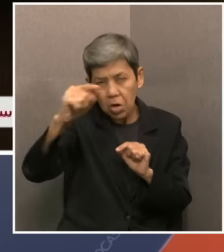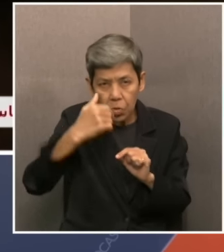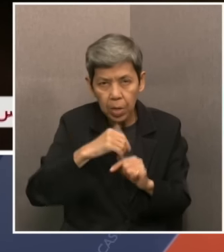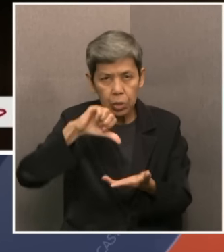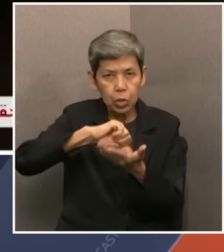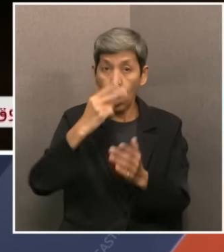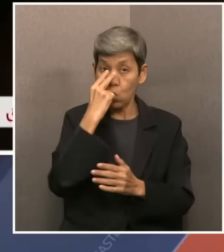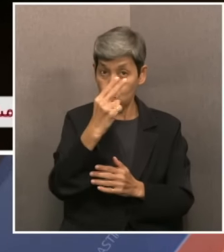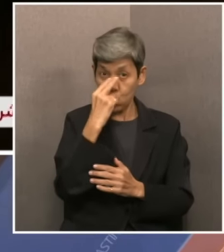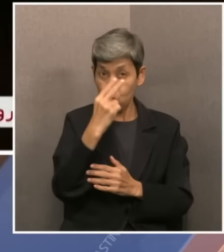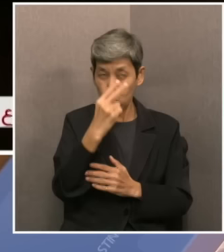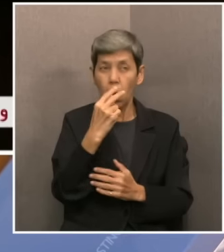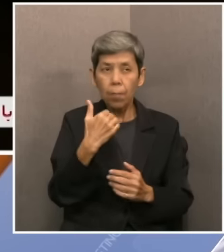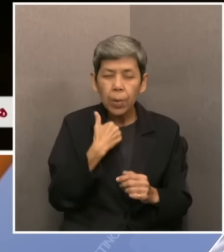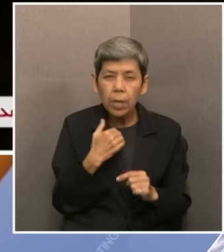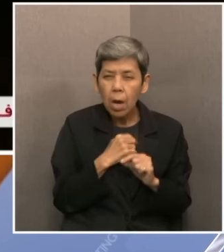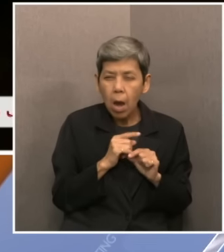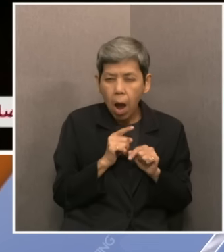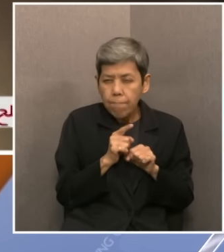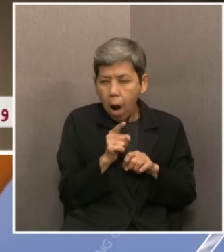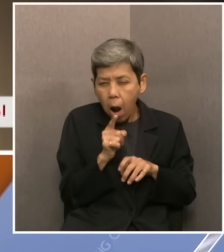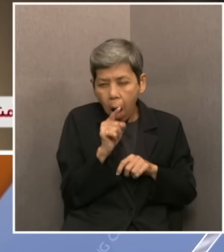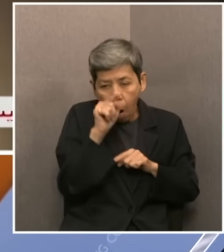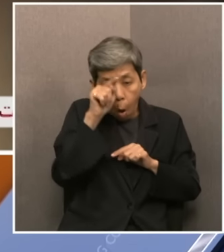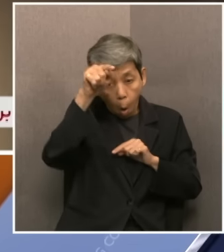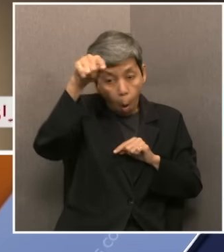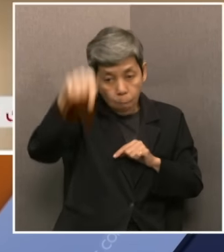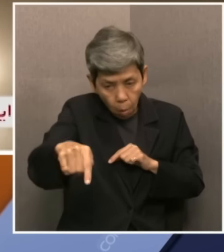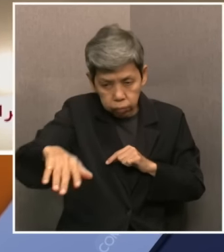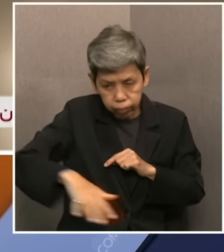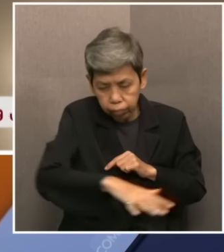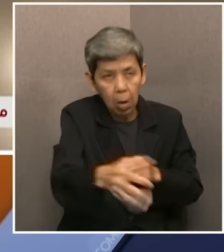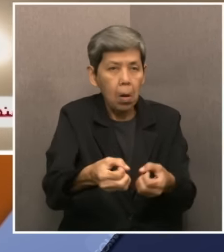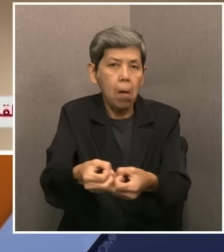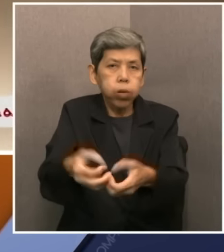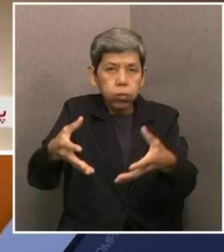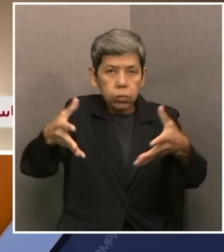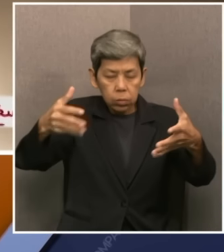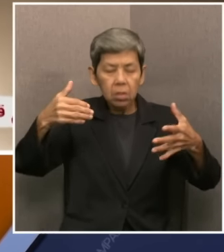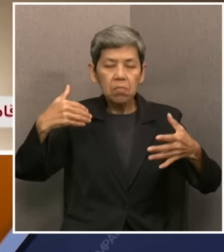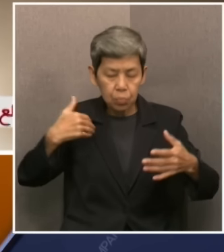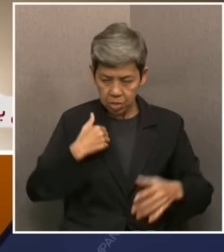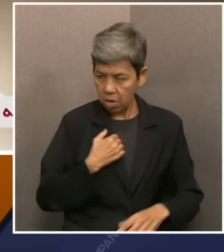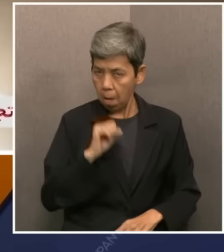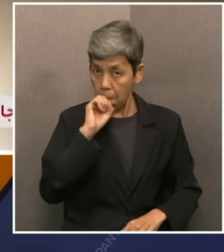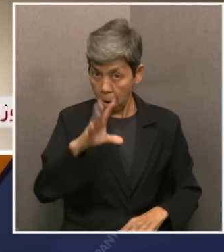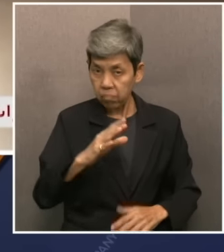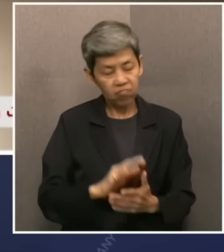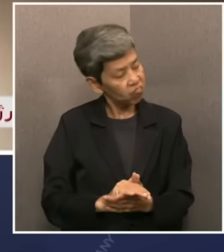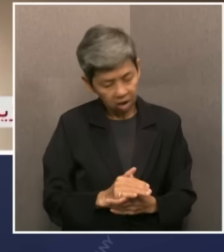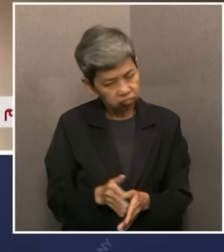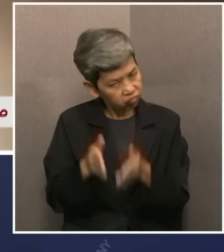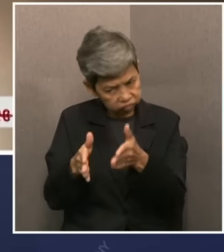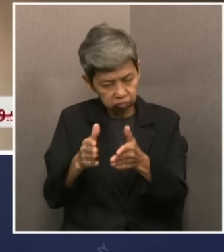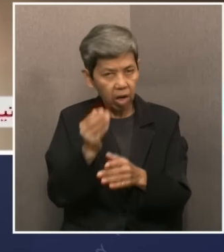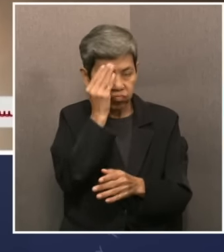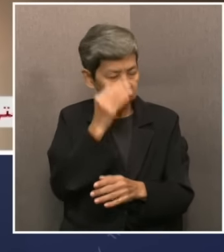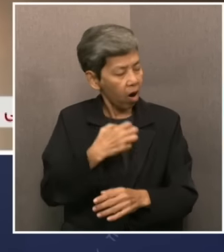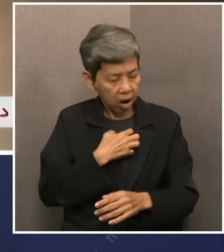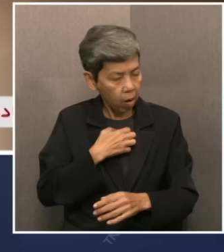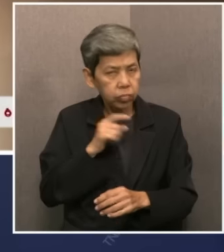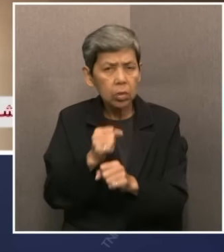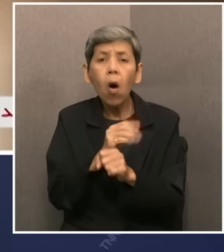ภาพนี้ค่ะให้เห็นว่าขีปนาวุธนั้นตกใส่เทลอาวีฟจนเกิดระเบิดขึ้นแล้วก็ขู่ด้วยนะคะว่าจะโจมตีหนักกว่านี้อีกหลายเท่